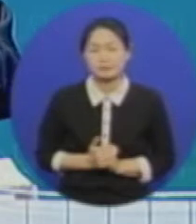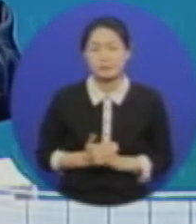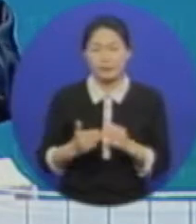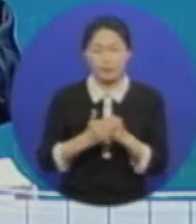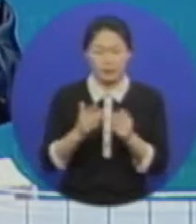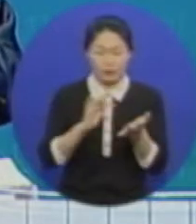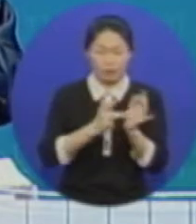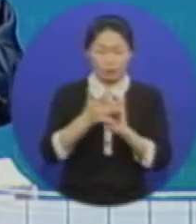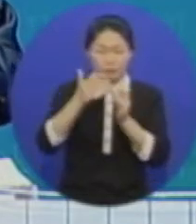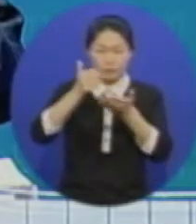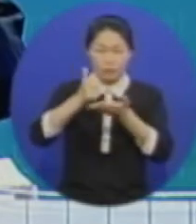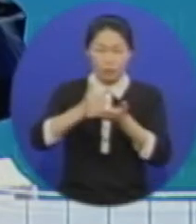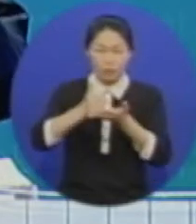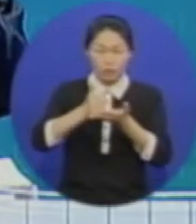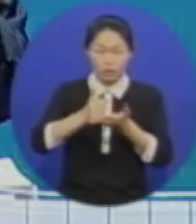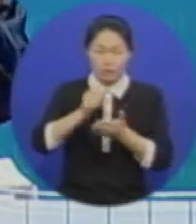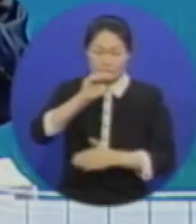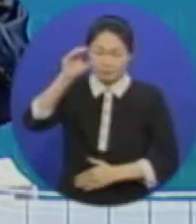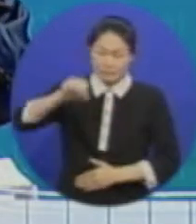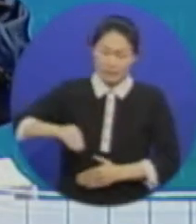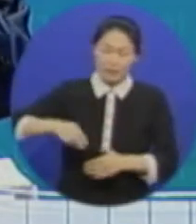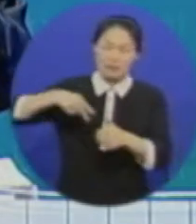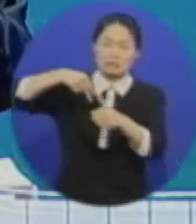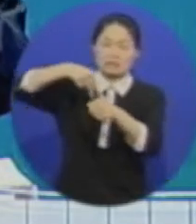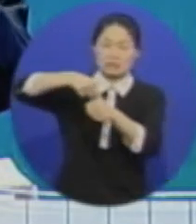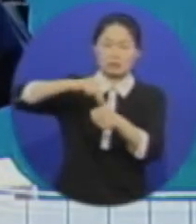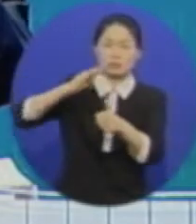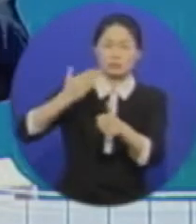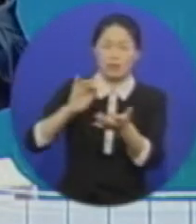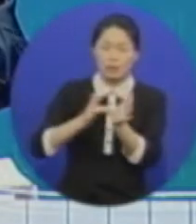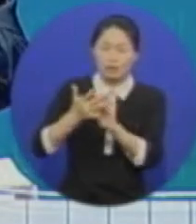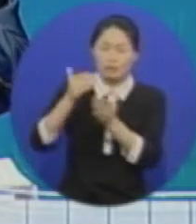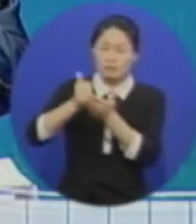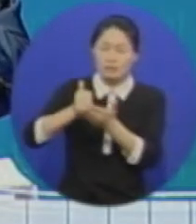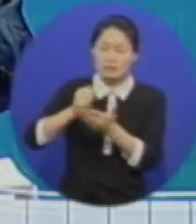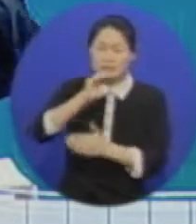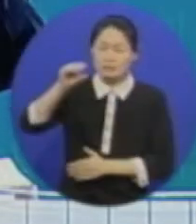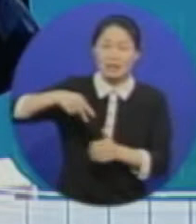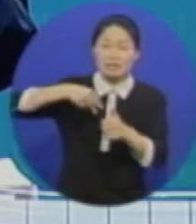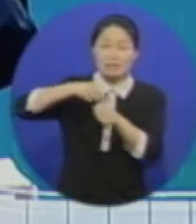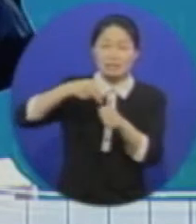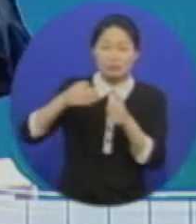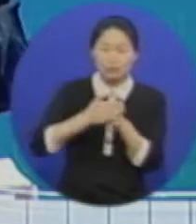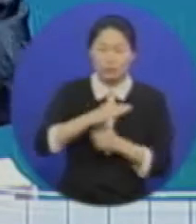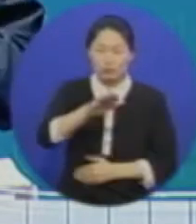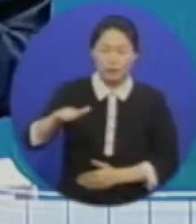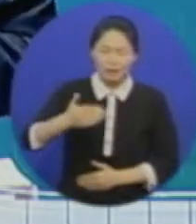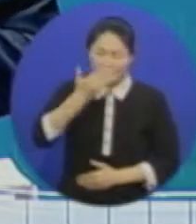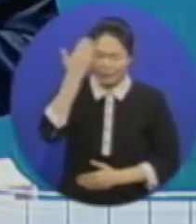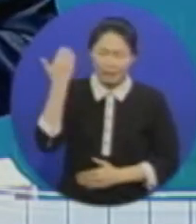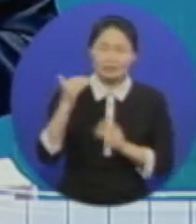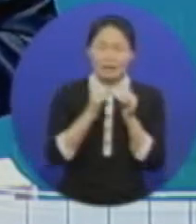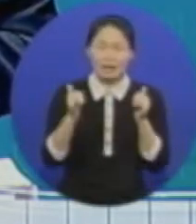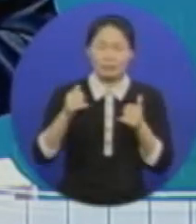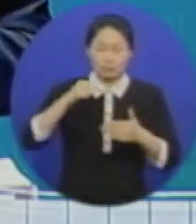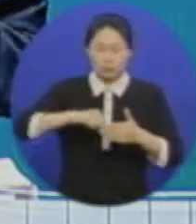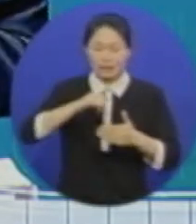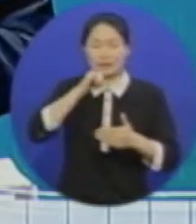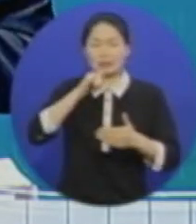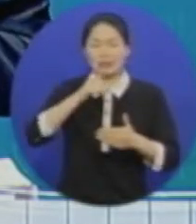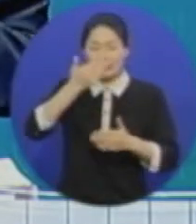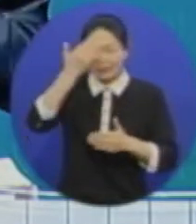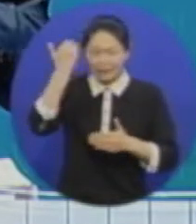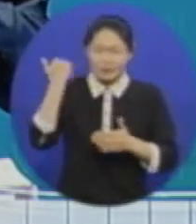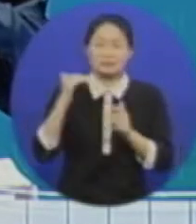그래서 예수님께서 십자가를 지신 거에요 예수님이 십자가를 지심으로 우리의 옛사람 우리 속에 있는